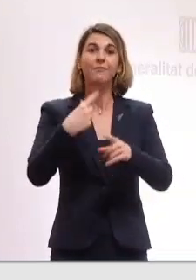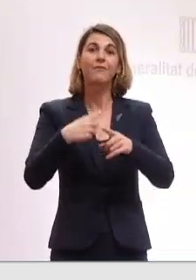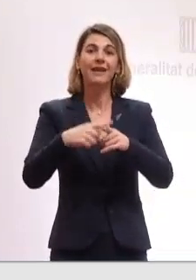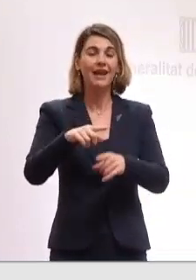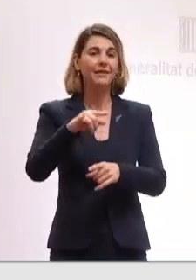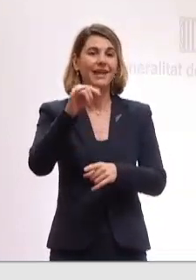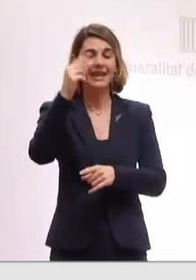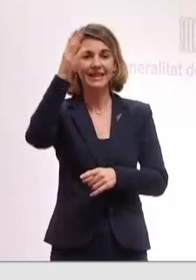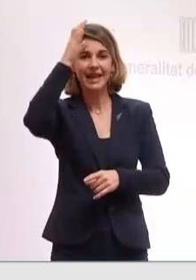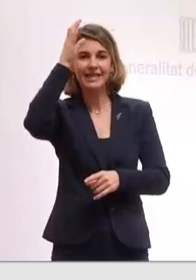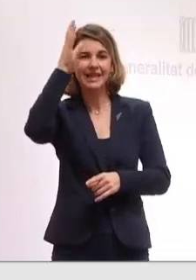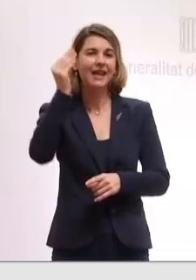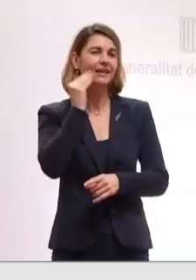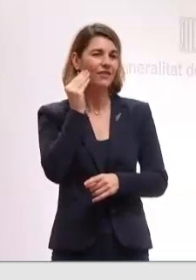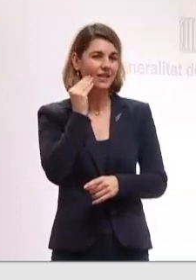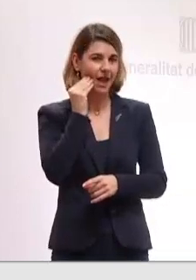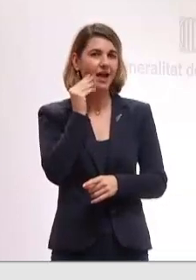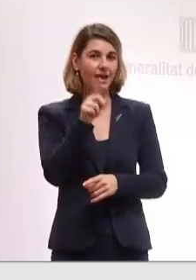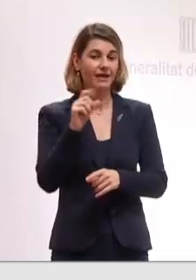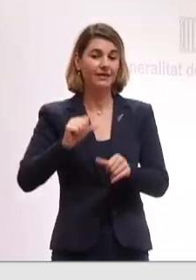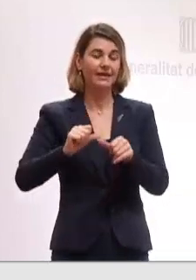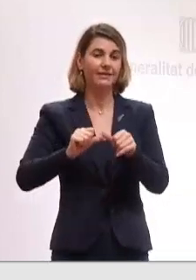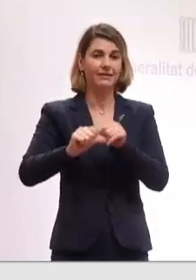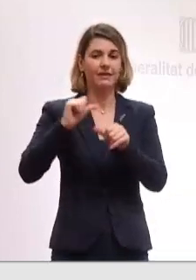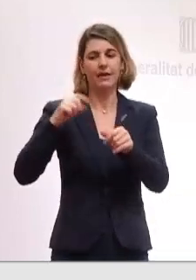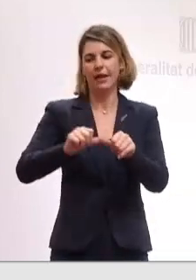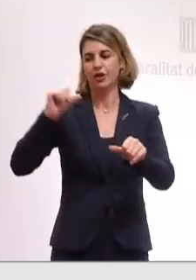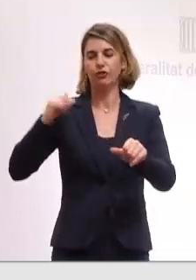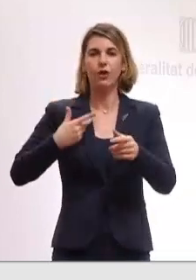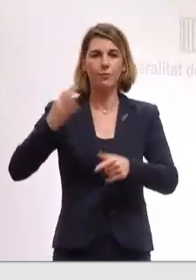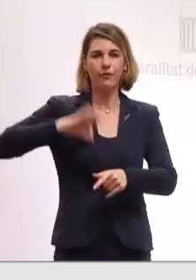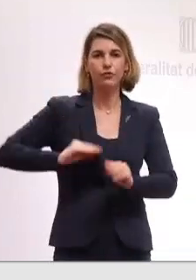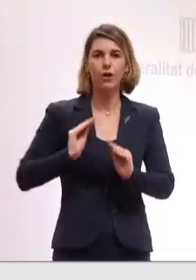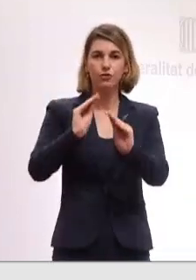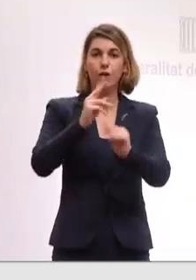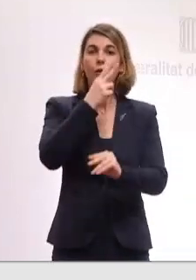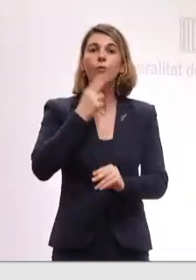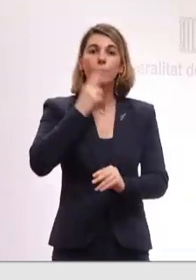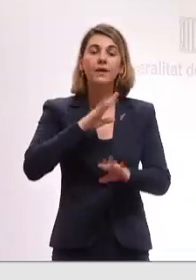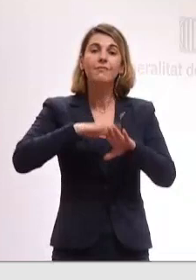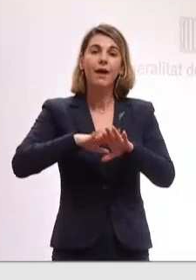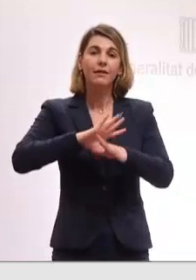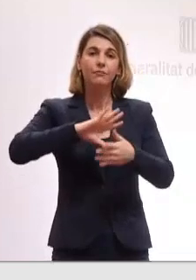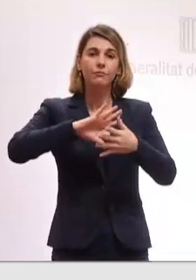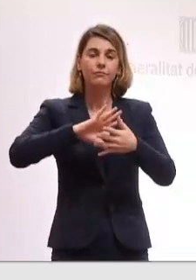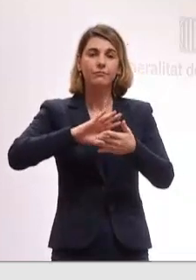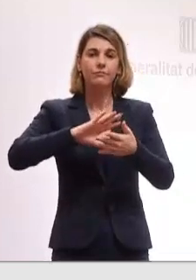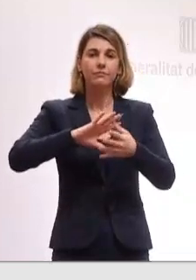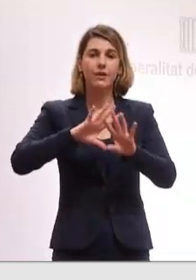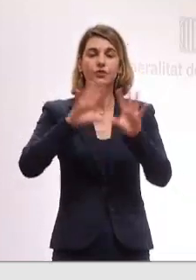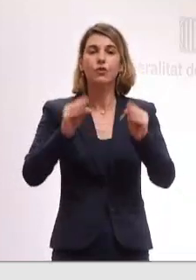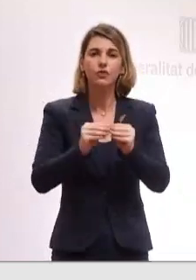de l'administració de justícia. La seva trajectòria professional i, sobretot, el seu compromís per resoldre la problemàtica